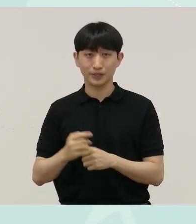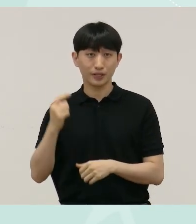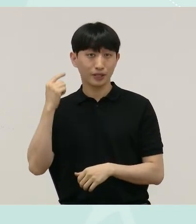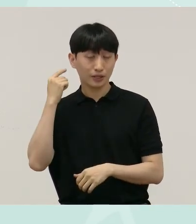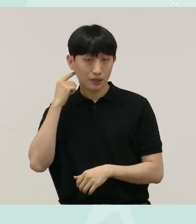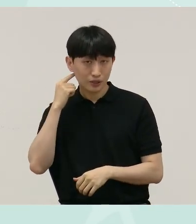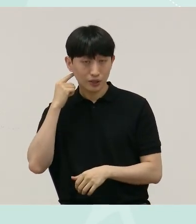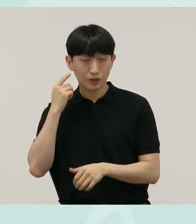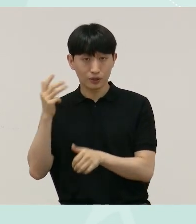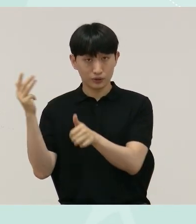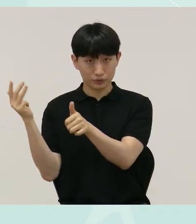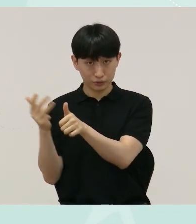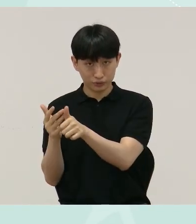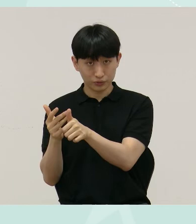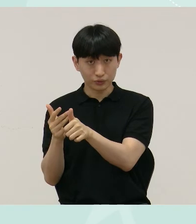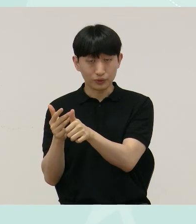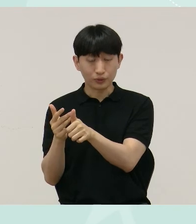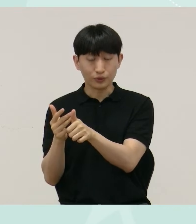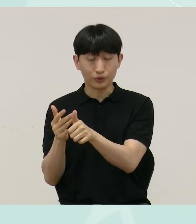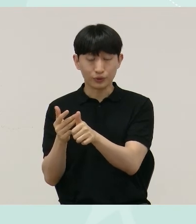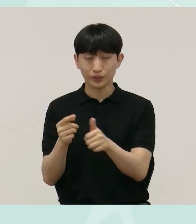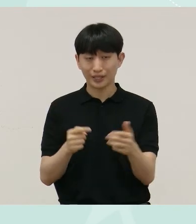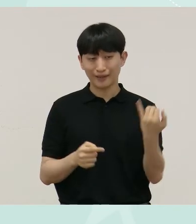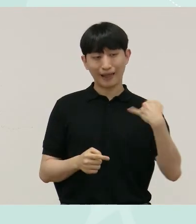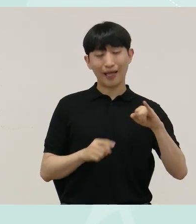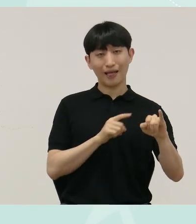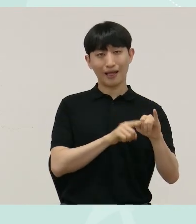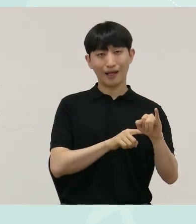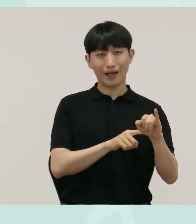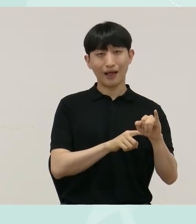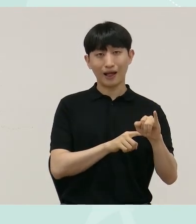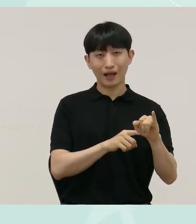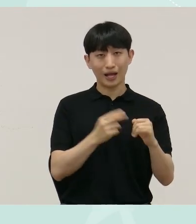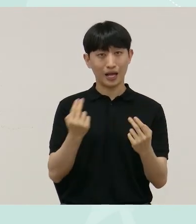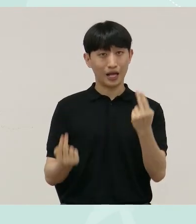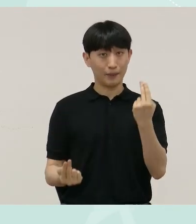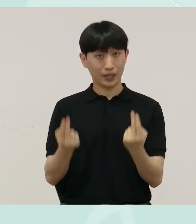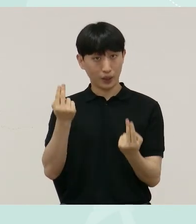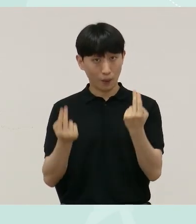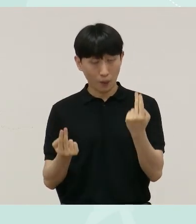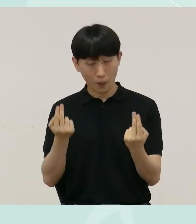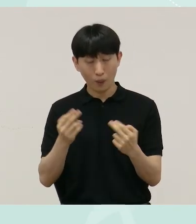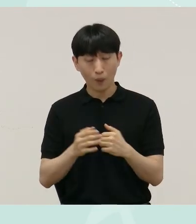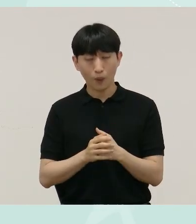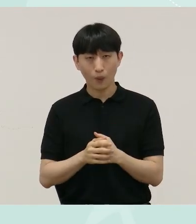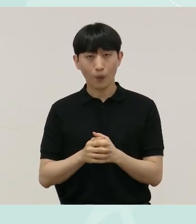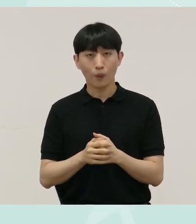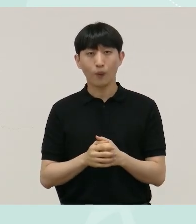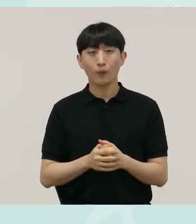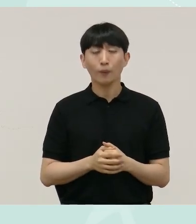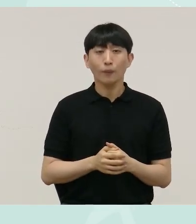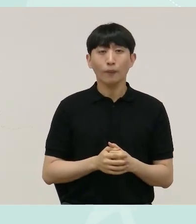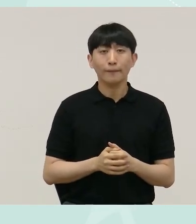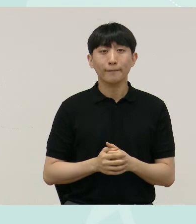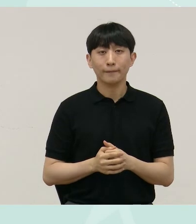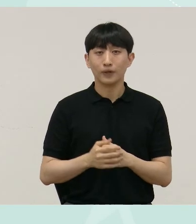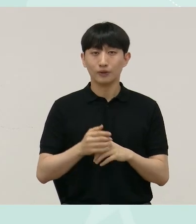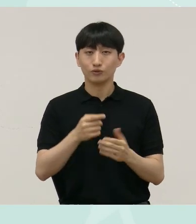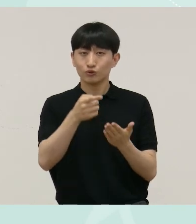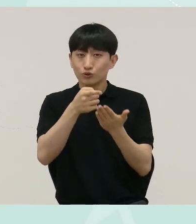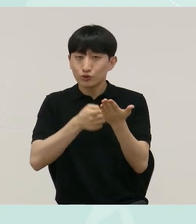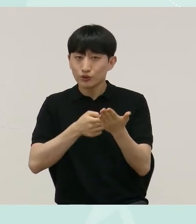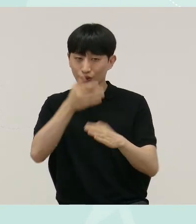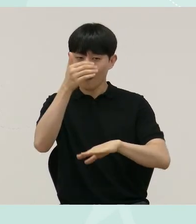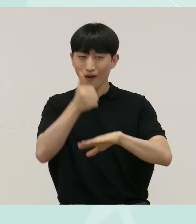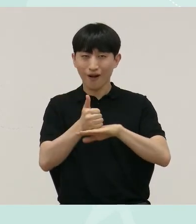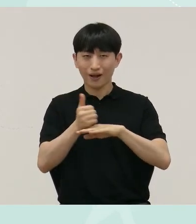많이 남아있을 수술한 딸과 그 이후에 늦게 수술을 한 어머님 간의 수술 결과가 상당히 큰 차이가